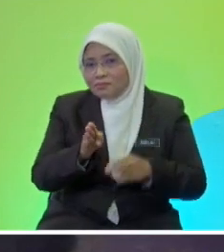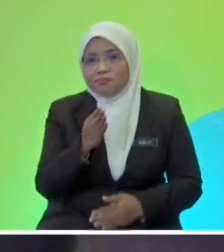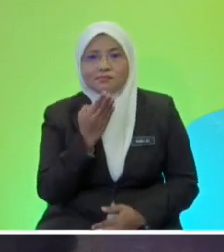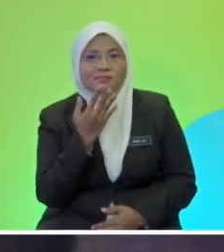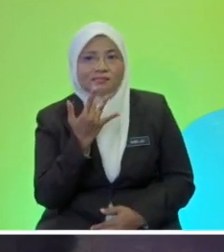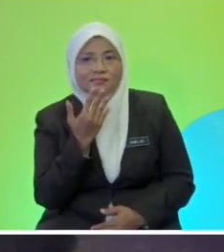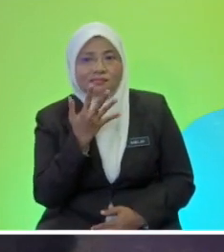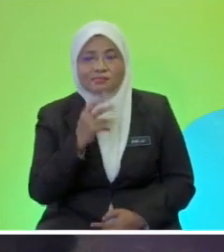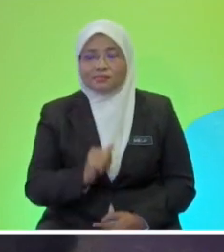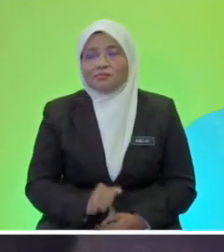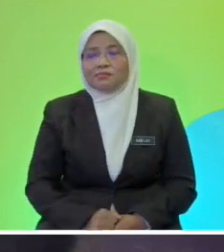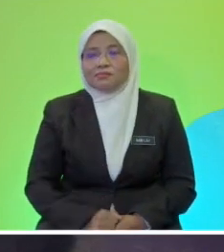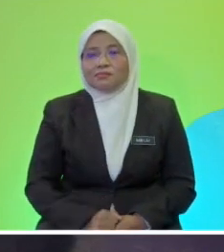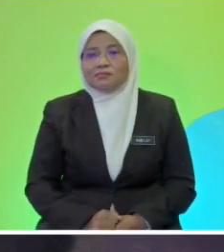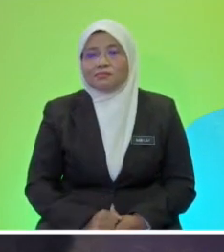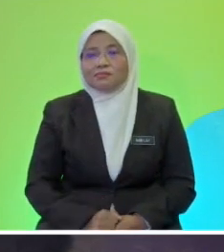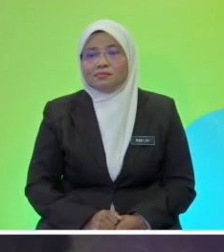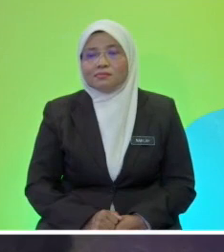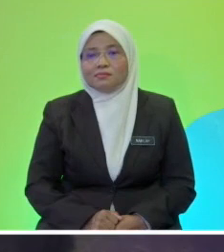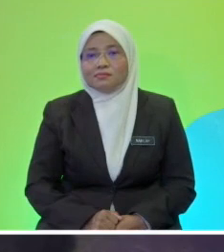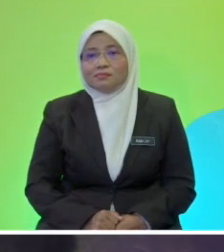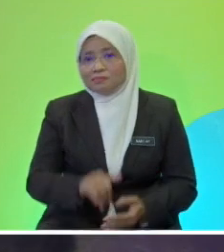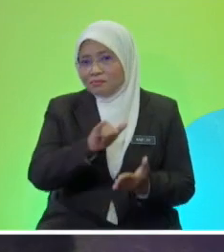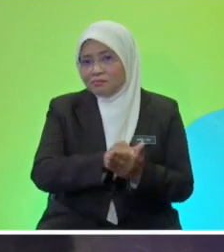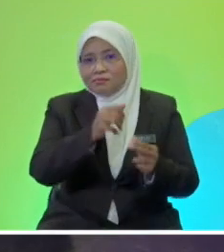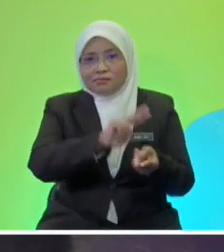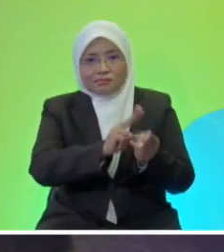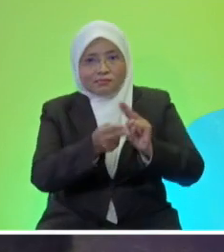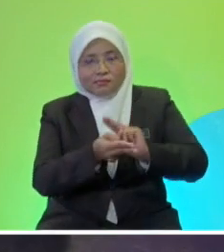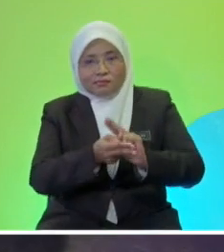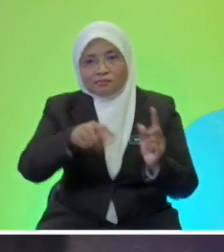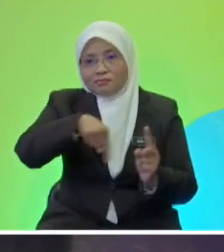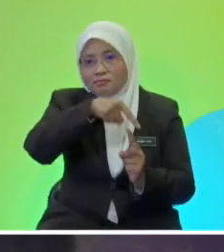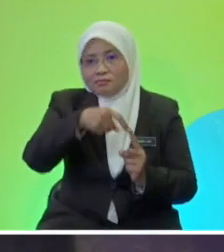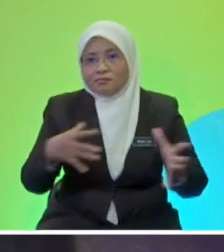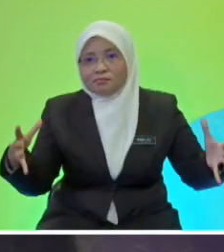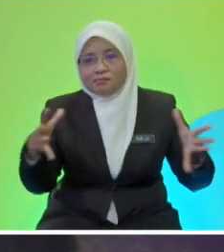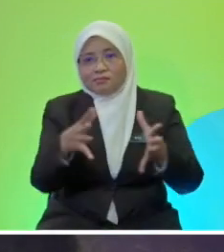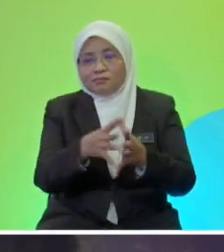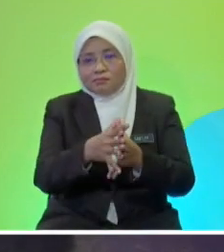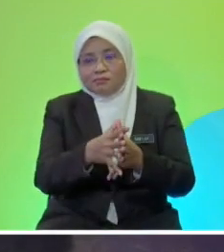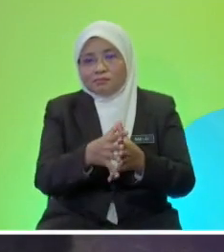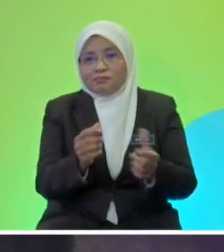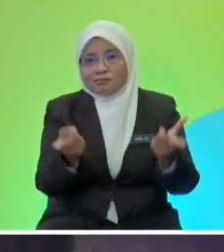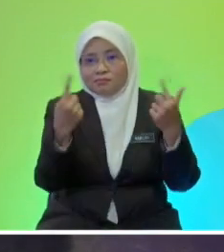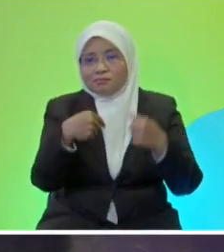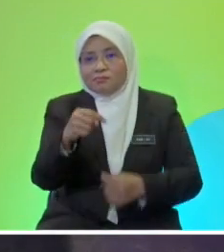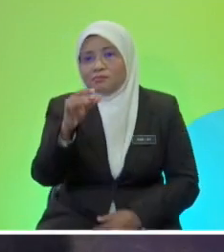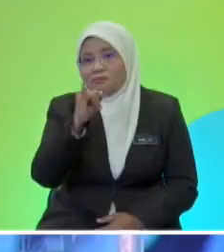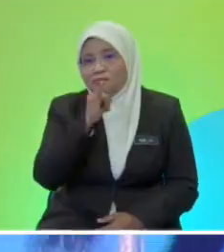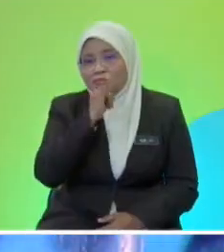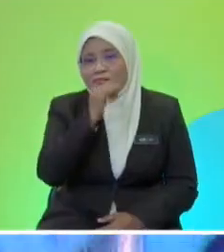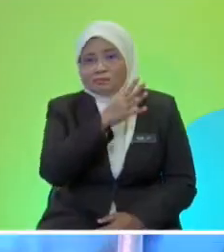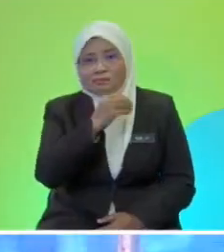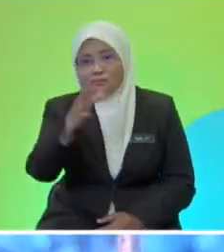sini kita nampak oke yang ini yang berubah apabila bercantum datangnya daripada Ibu dan